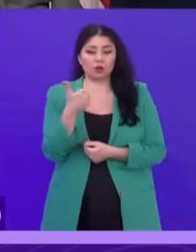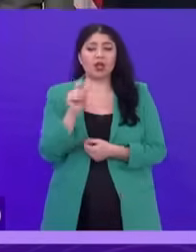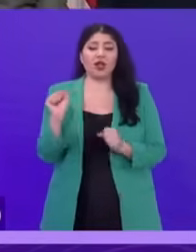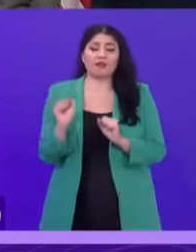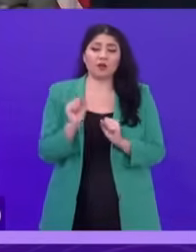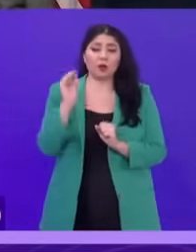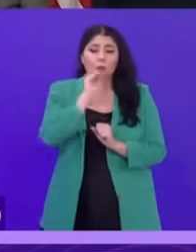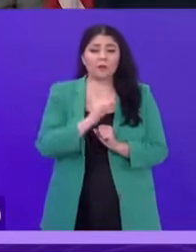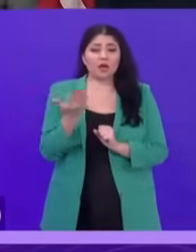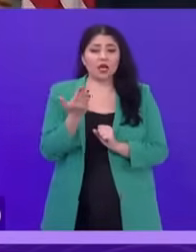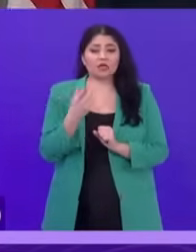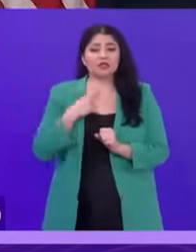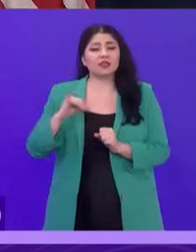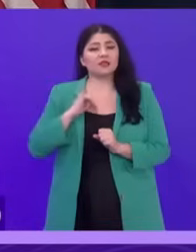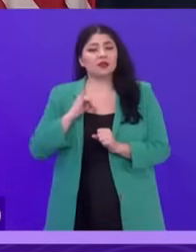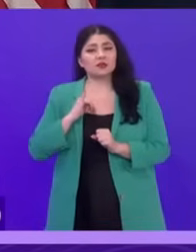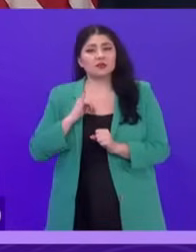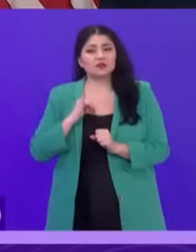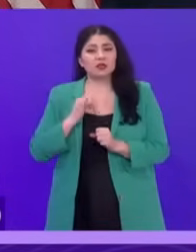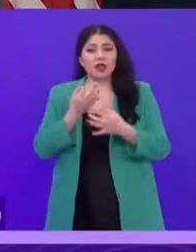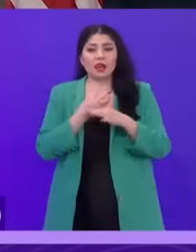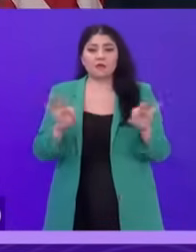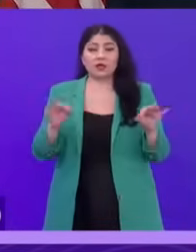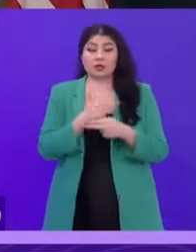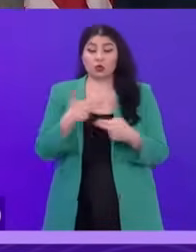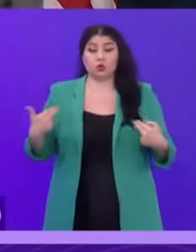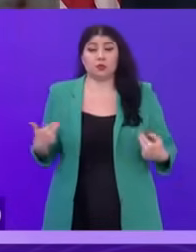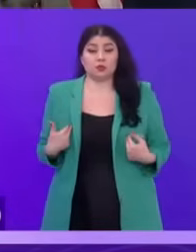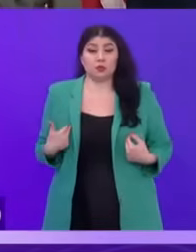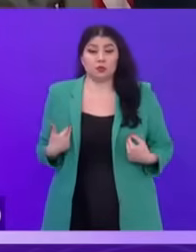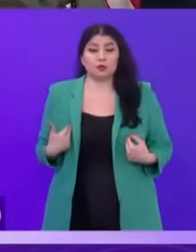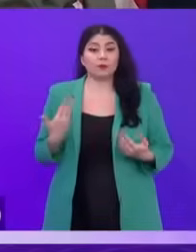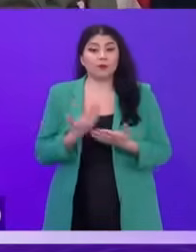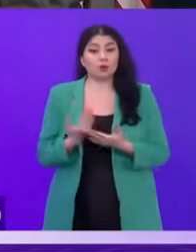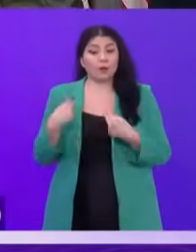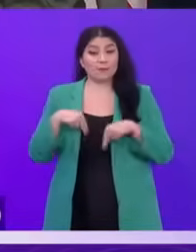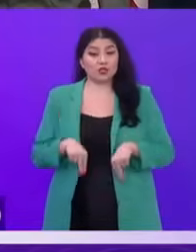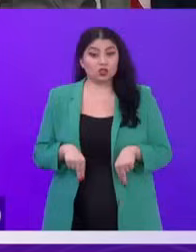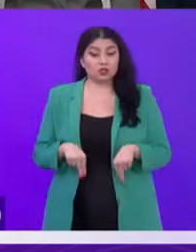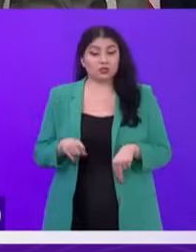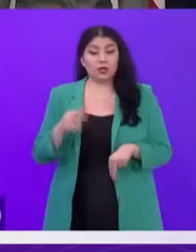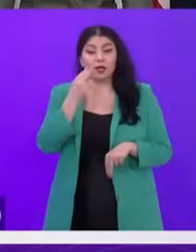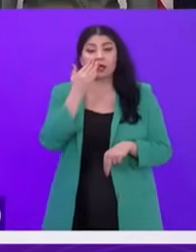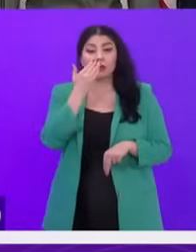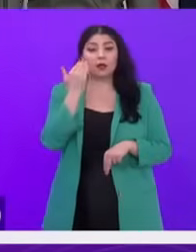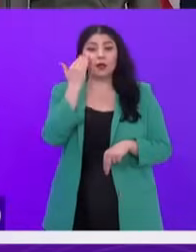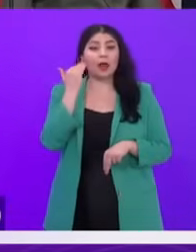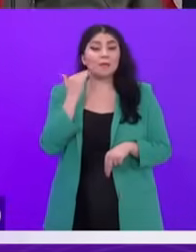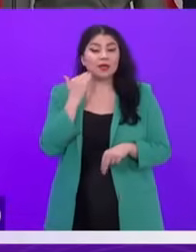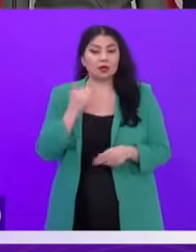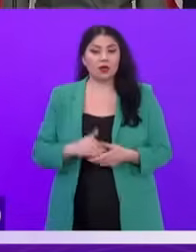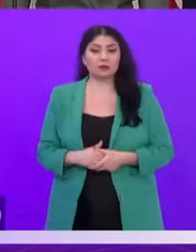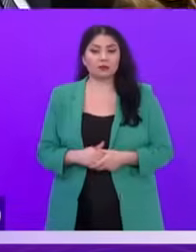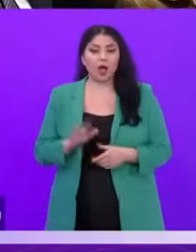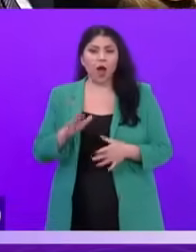asemenea oameni care sunt preocupați de libertatea justiției, dat fiindcă președintele în sistemul american are